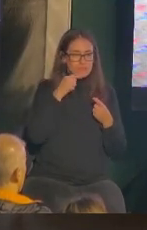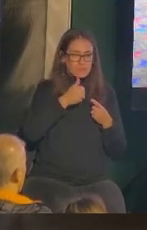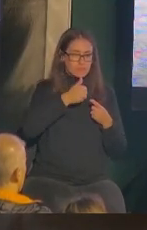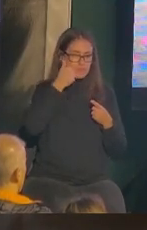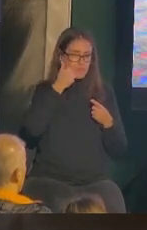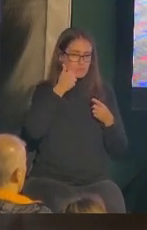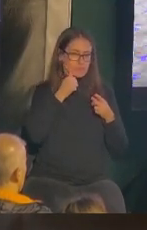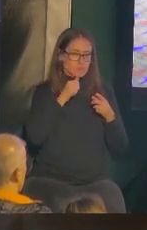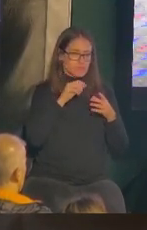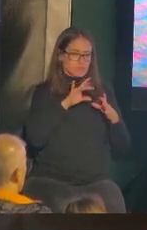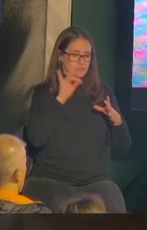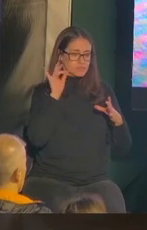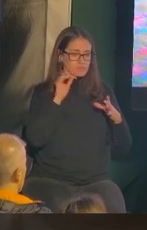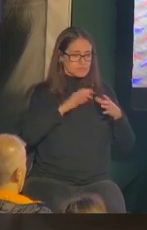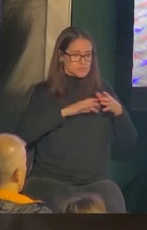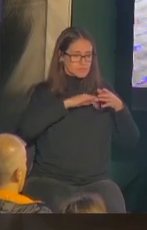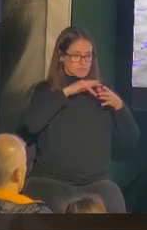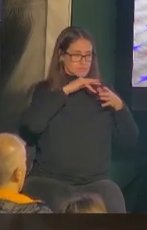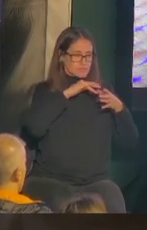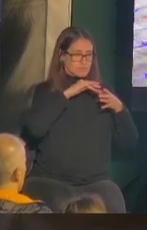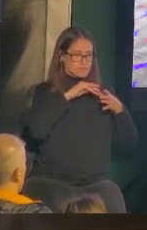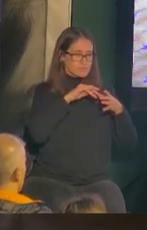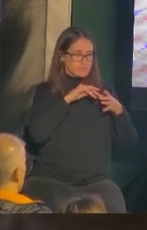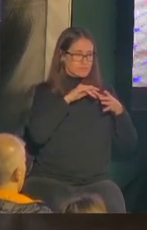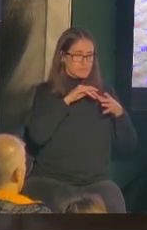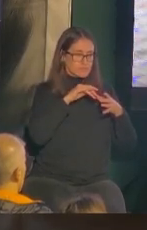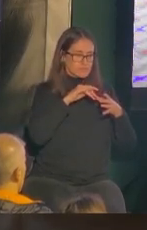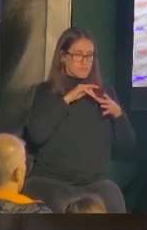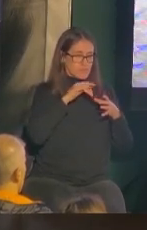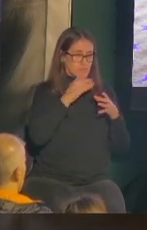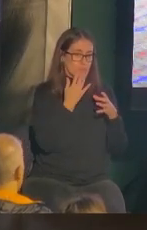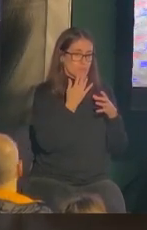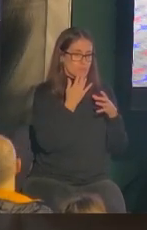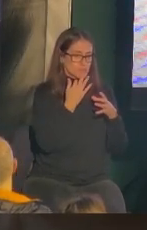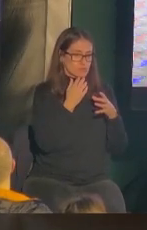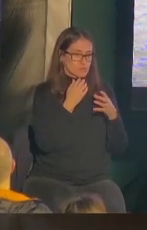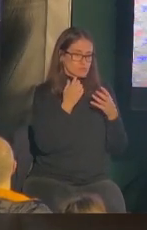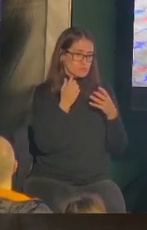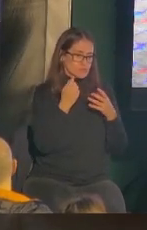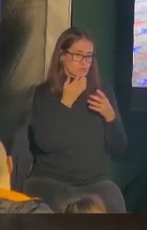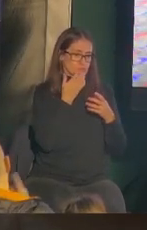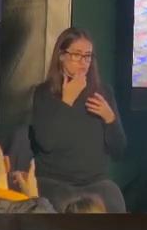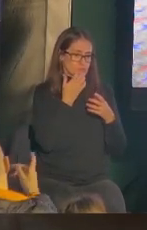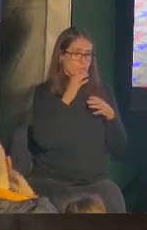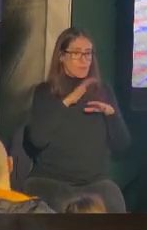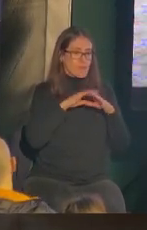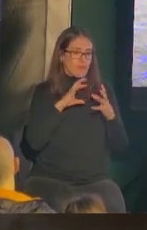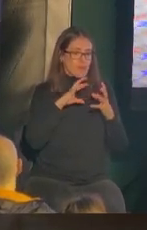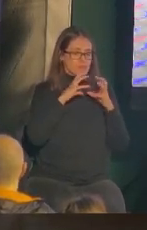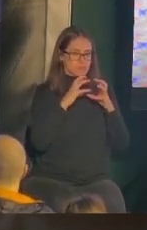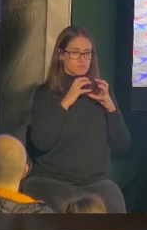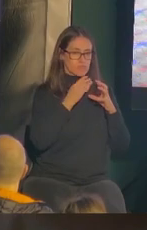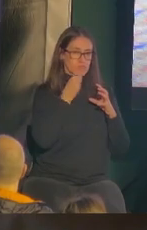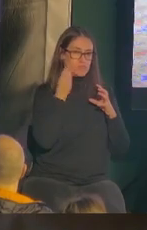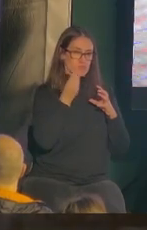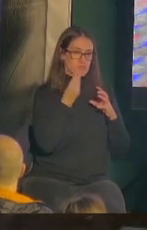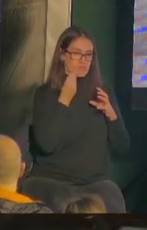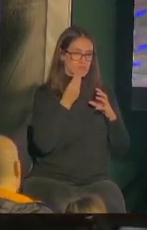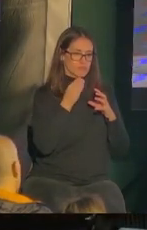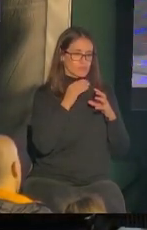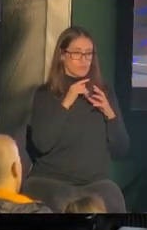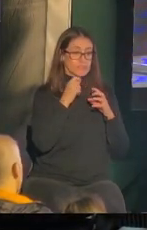mousse i la densitat. I evidentment sòlids, si no, no s'aguantaria.